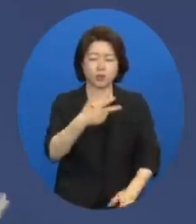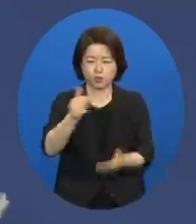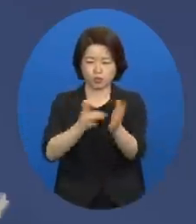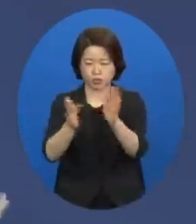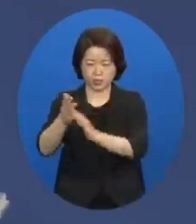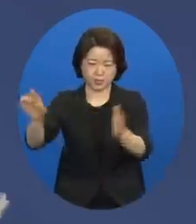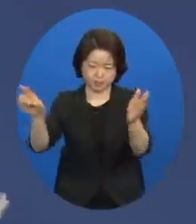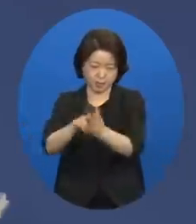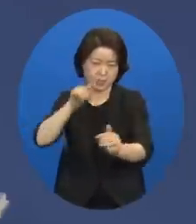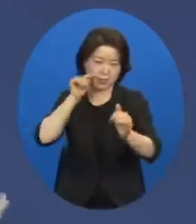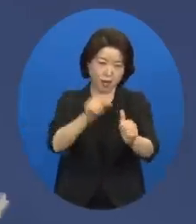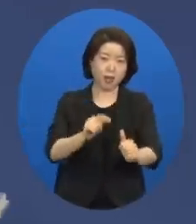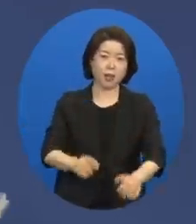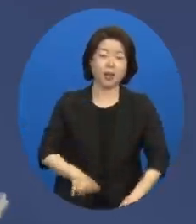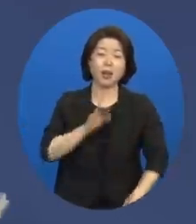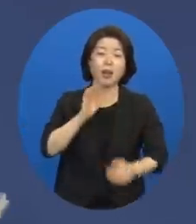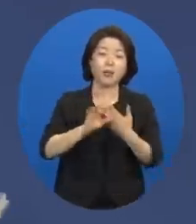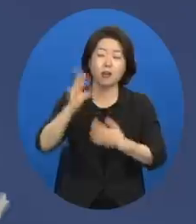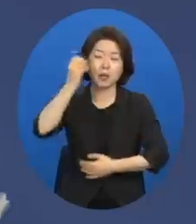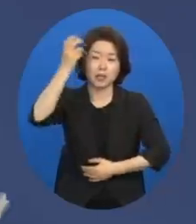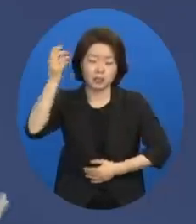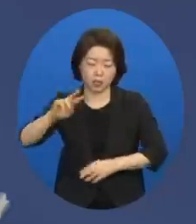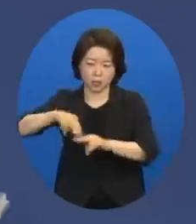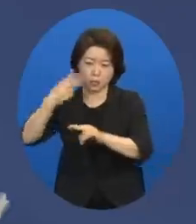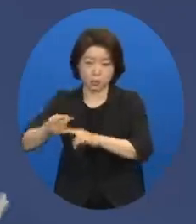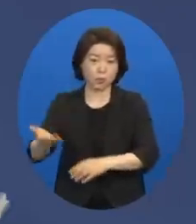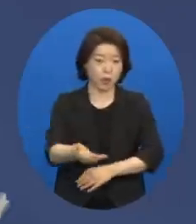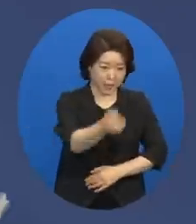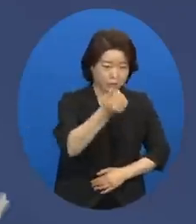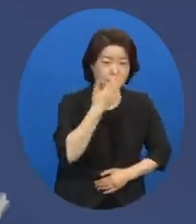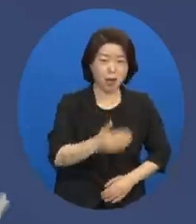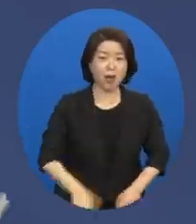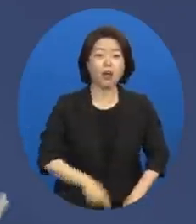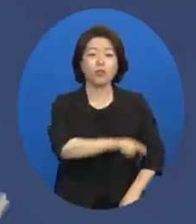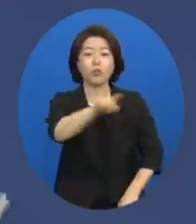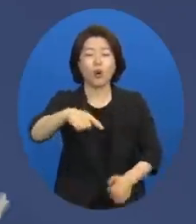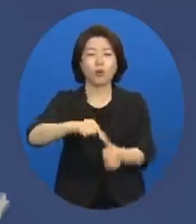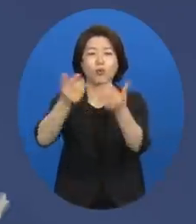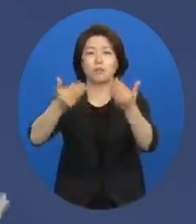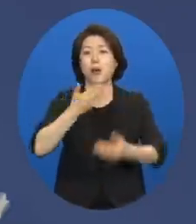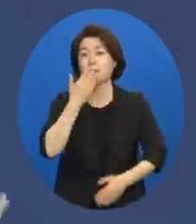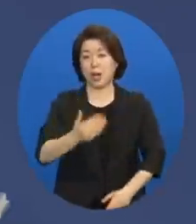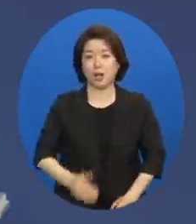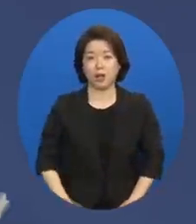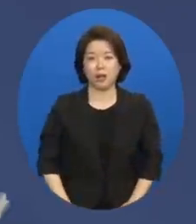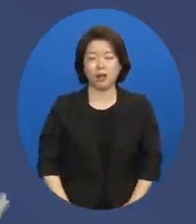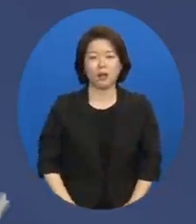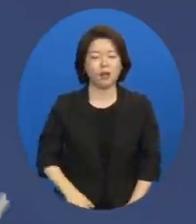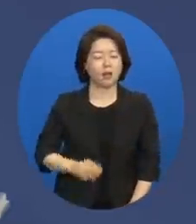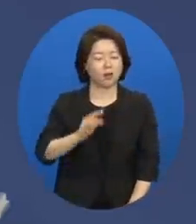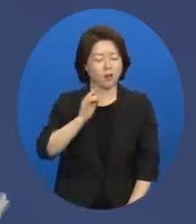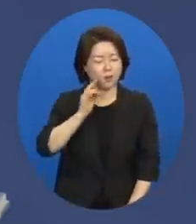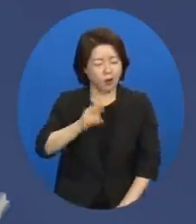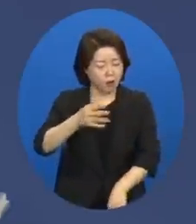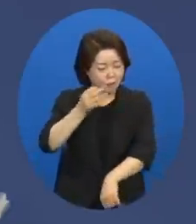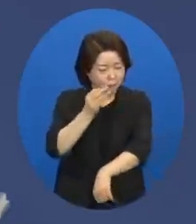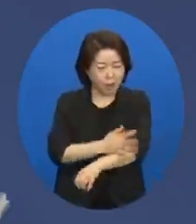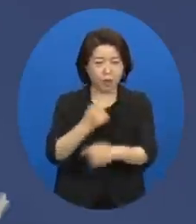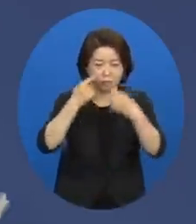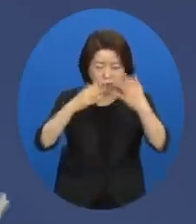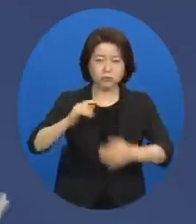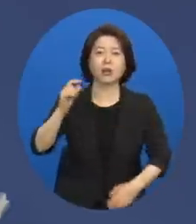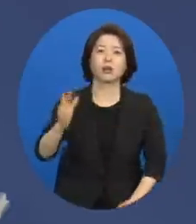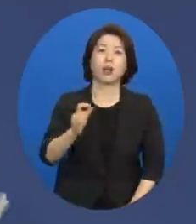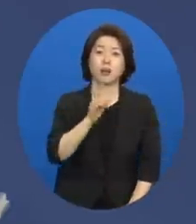믿으라 그리하면 성령을 선물로 받을 것이고 너희가 구원을 받게 될 것이다. 아주 단순 명확